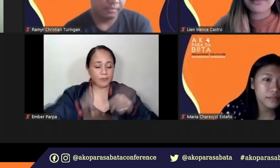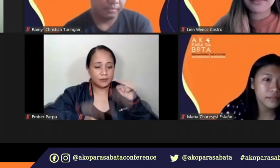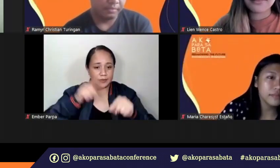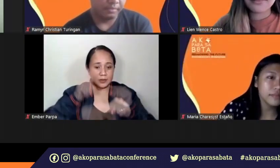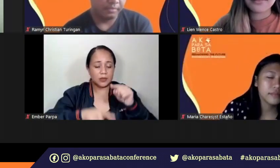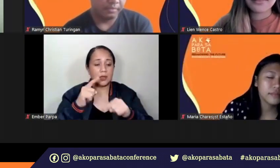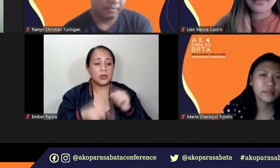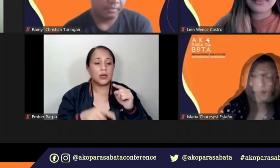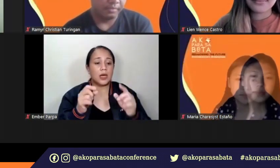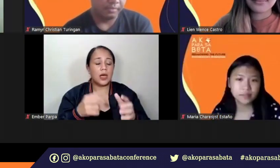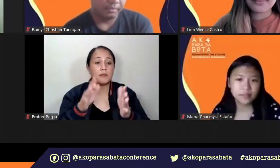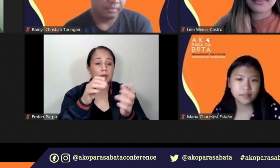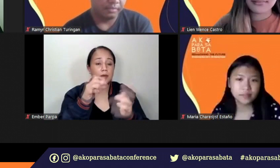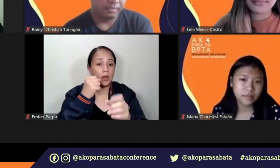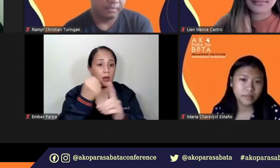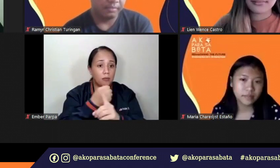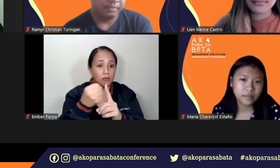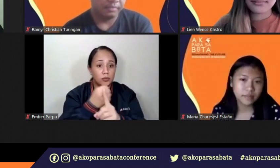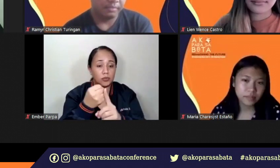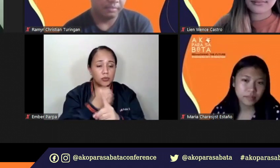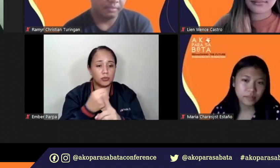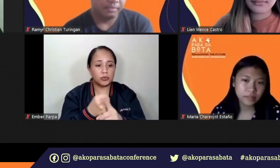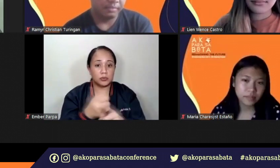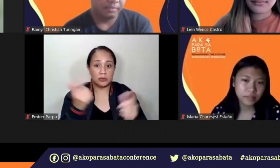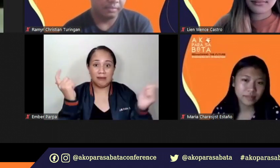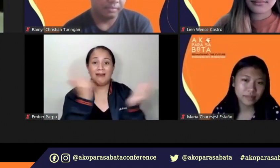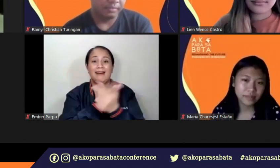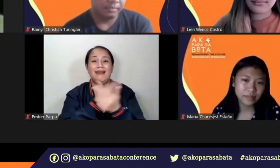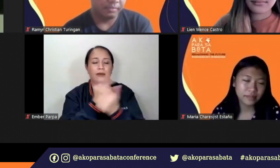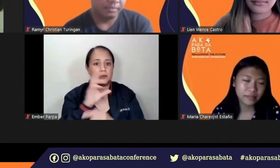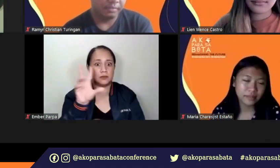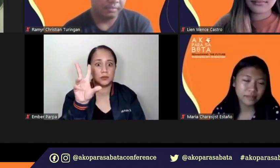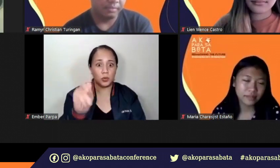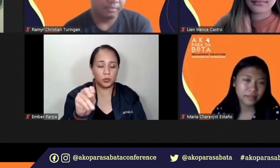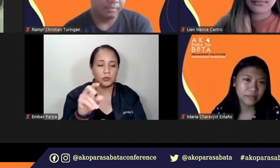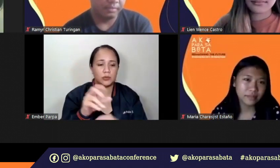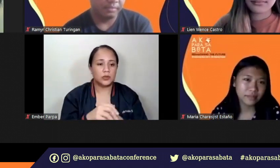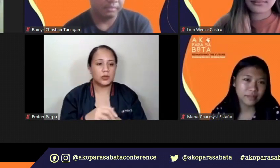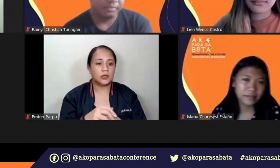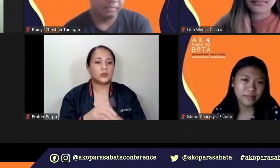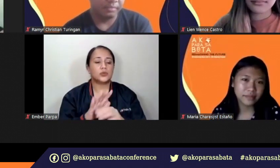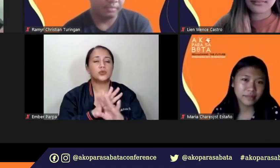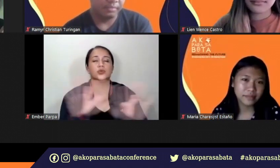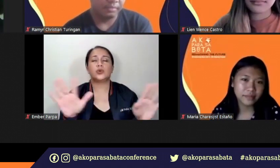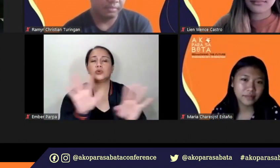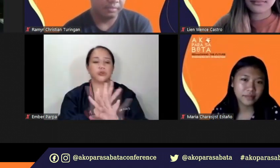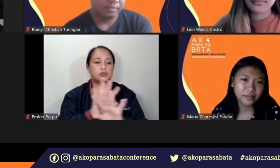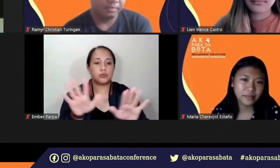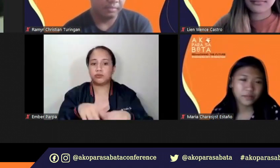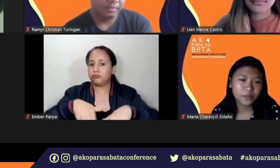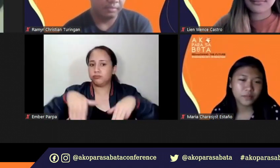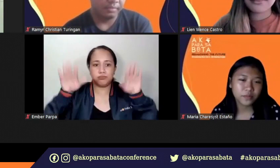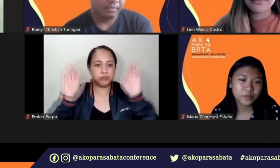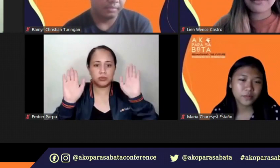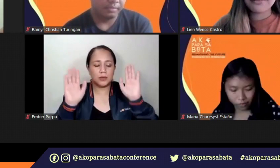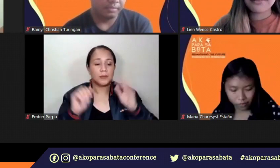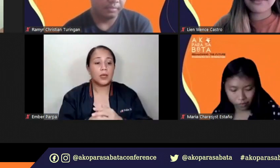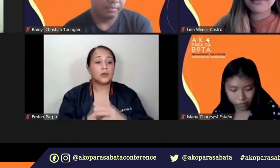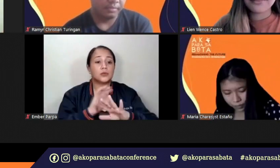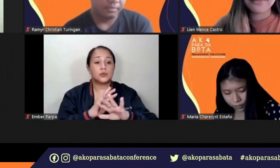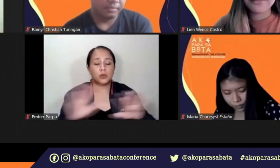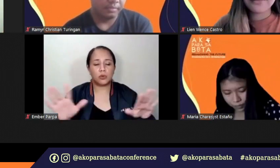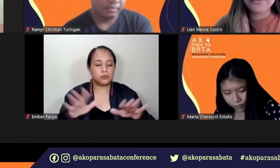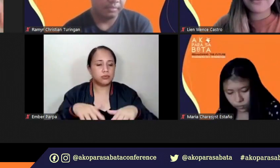na ang pang-aabuso ay hindi pinagtatawanan. Panghuli, don't ever give up. Huwag kailanman